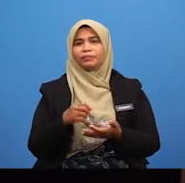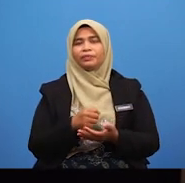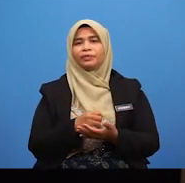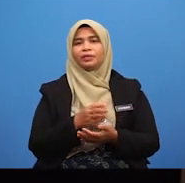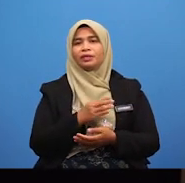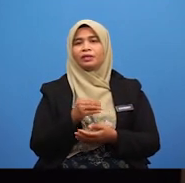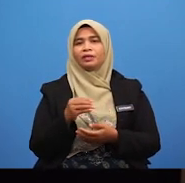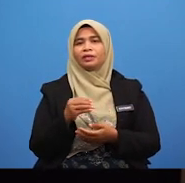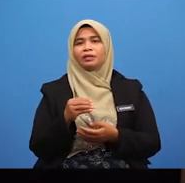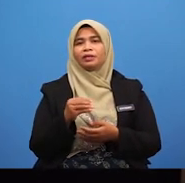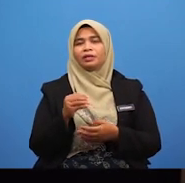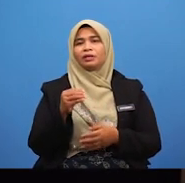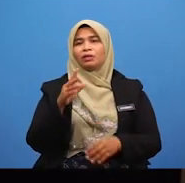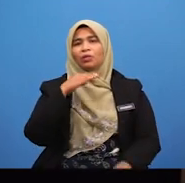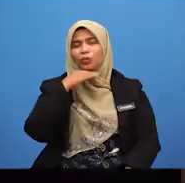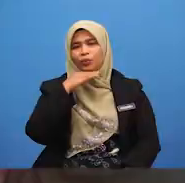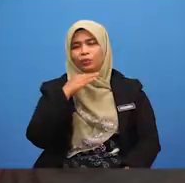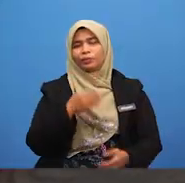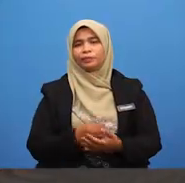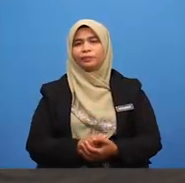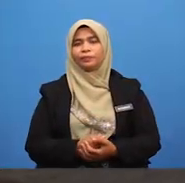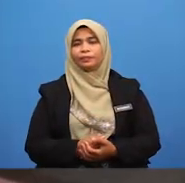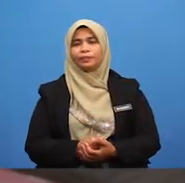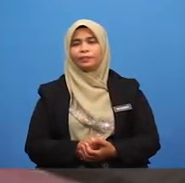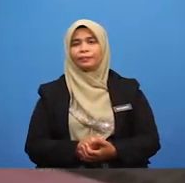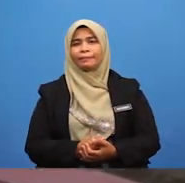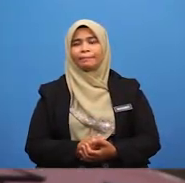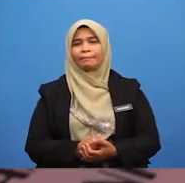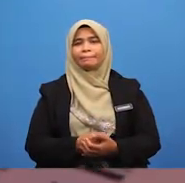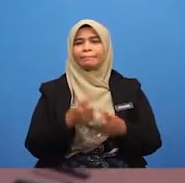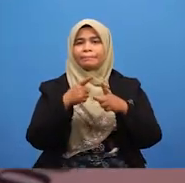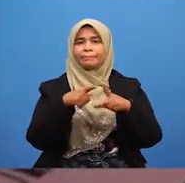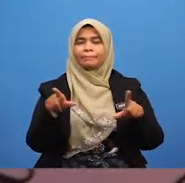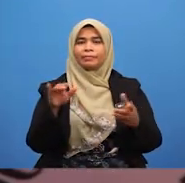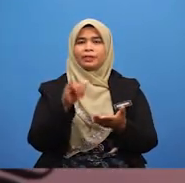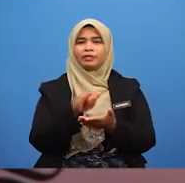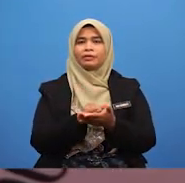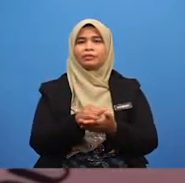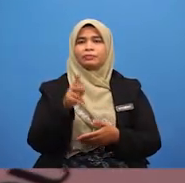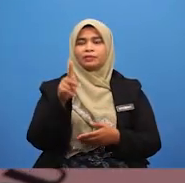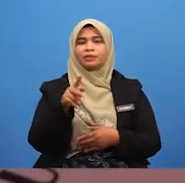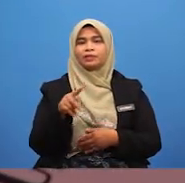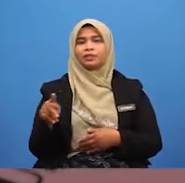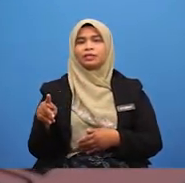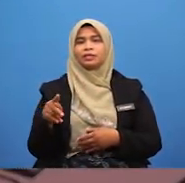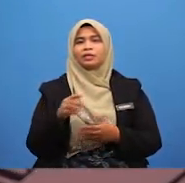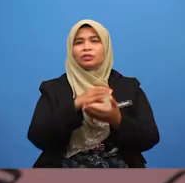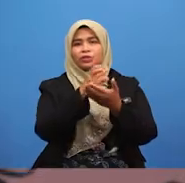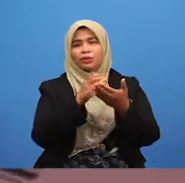meratakan fabrik, dan pelajar perlu samakan di hujung fabrik ni dengan di tepi